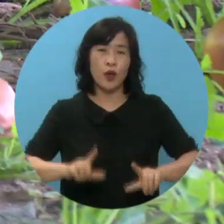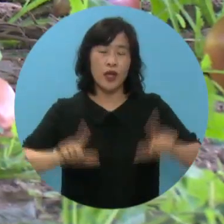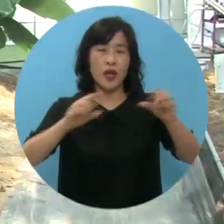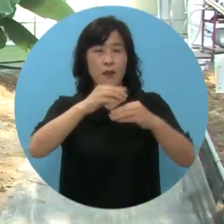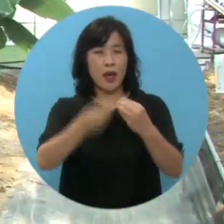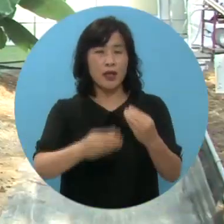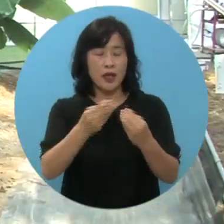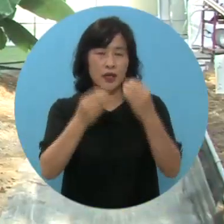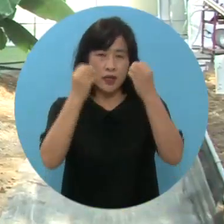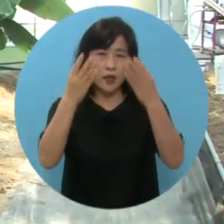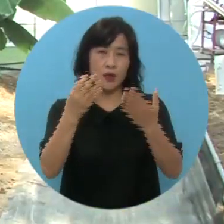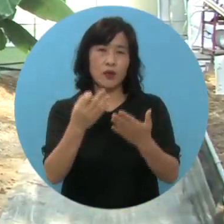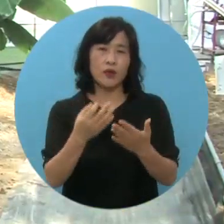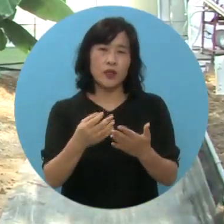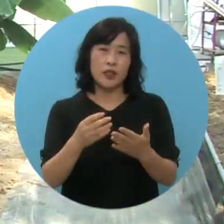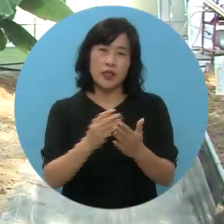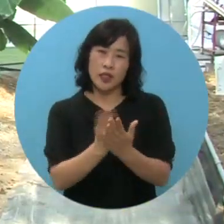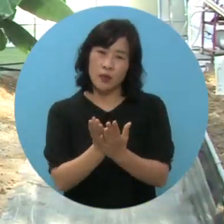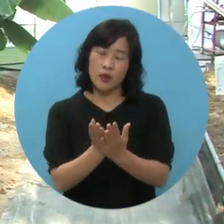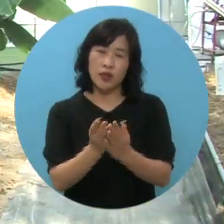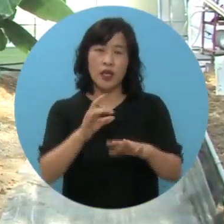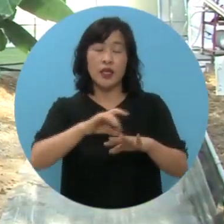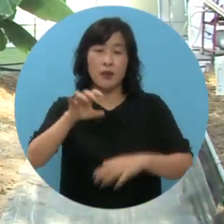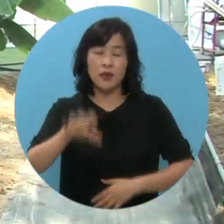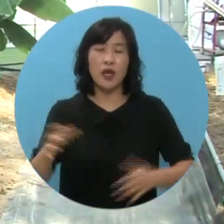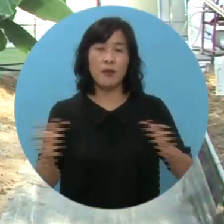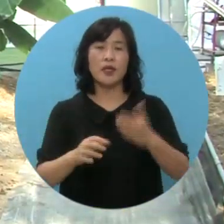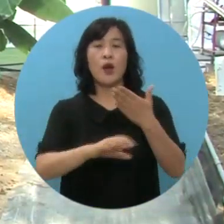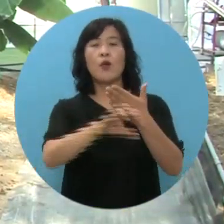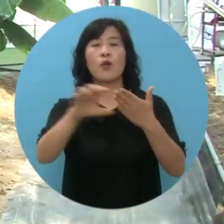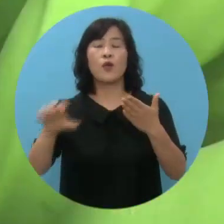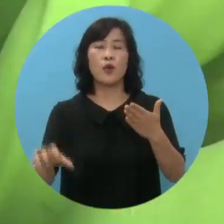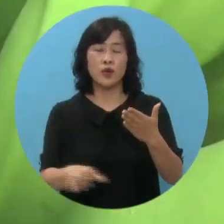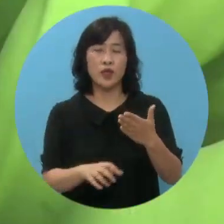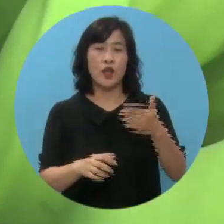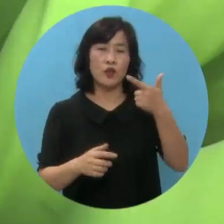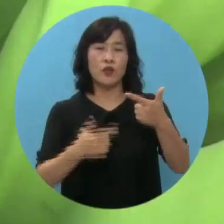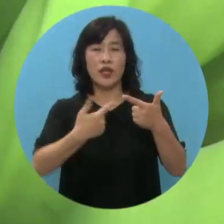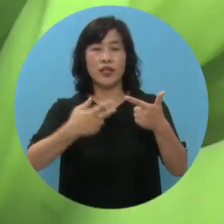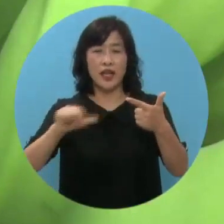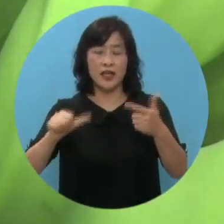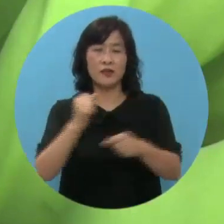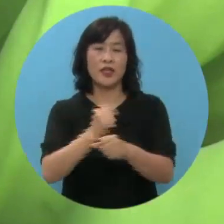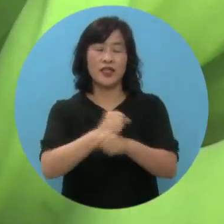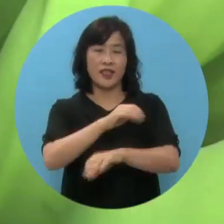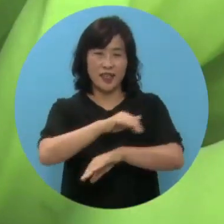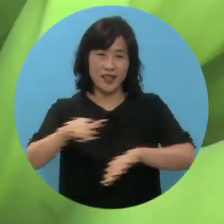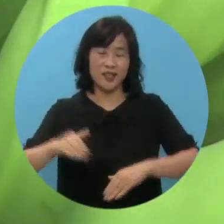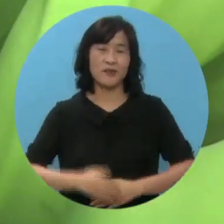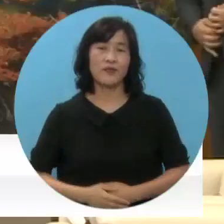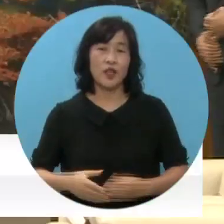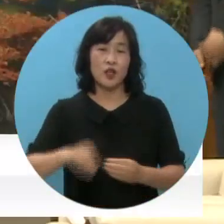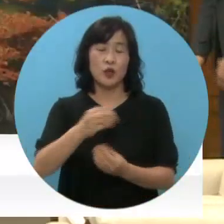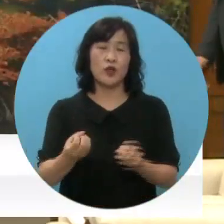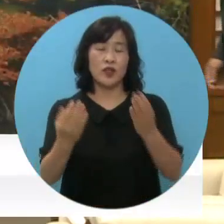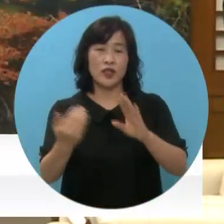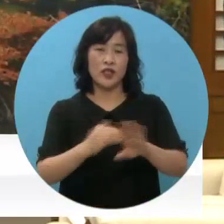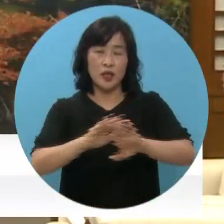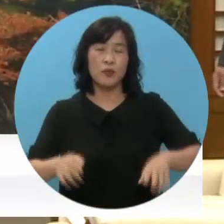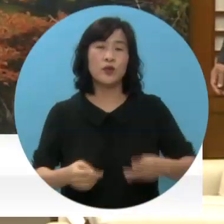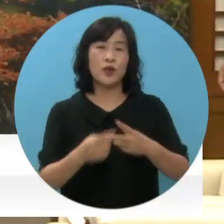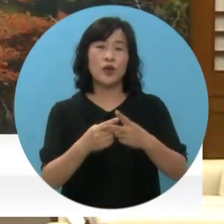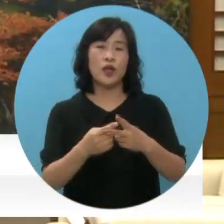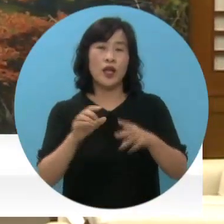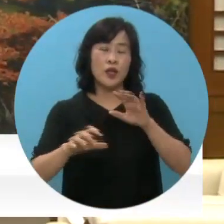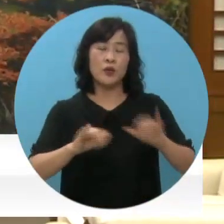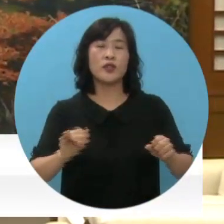올해는 바나나를 신규 작목으로 도입해 해남 등 9개 시군에 6헥타르를 조성할 계획입니다. 추석을